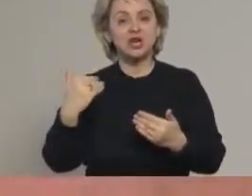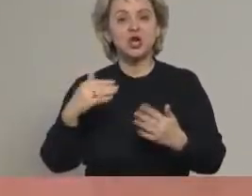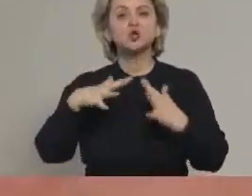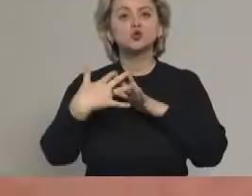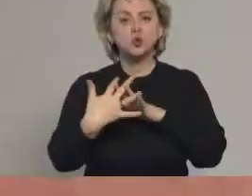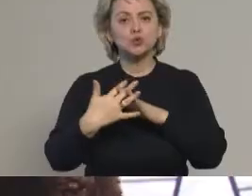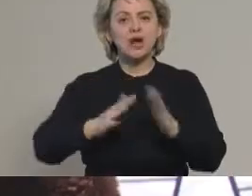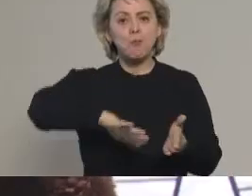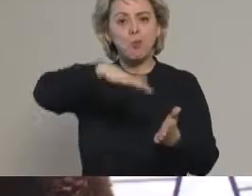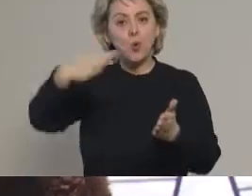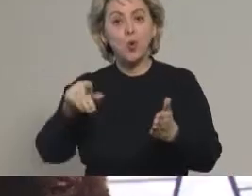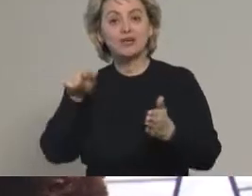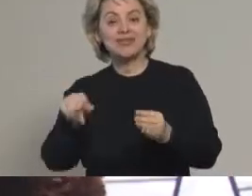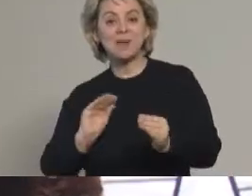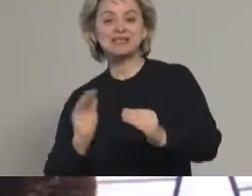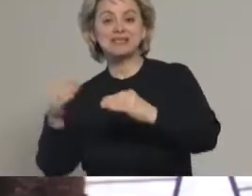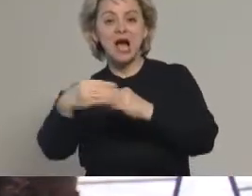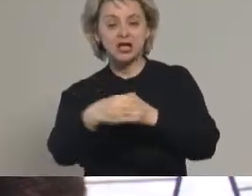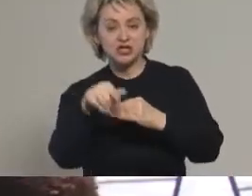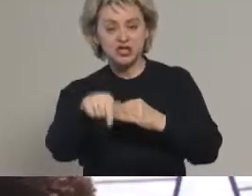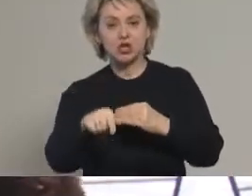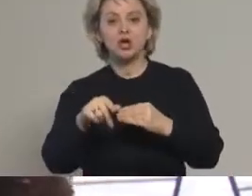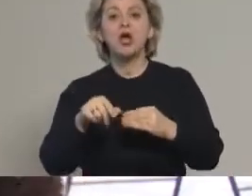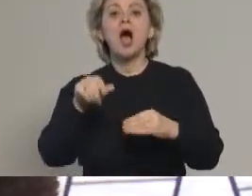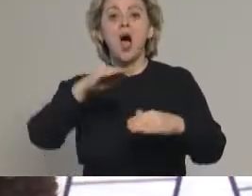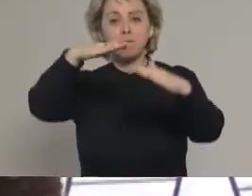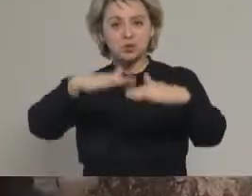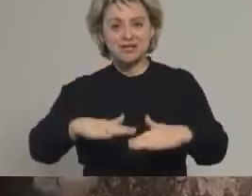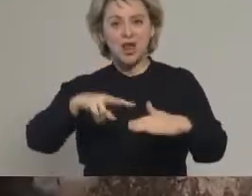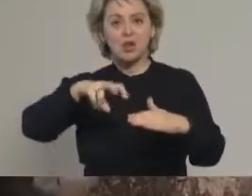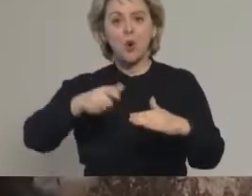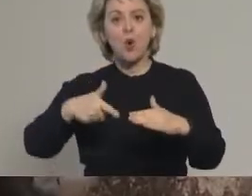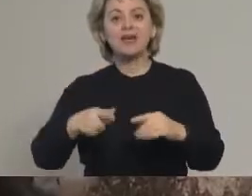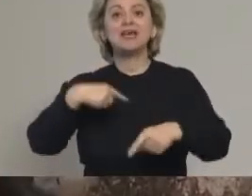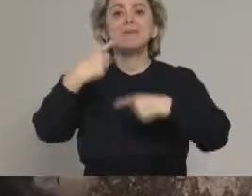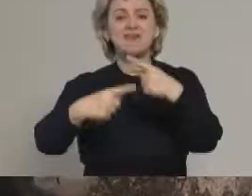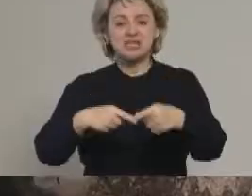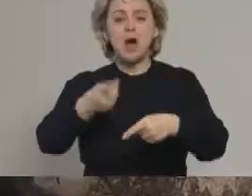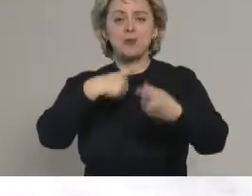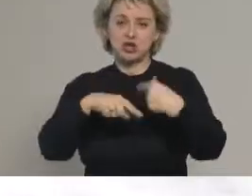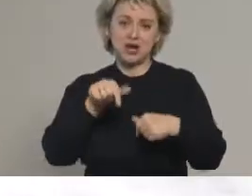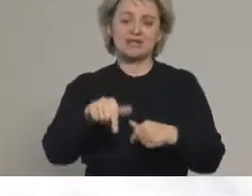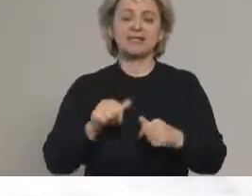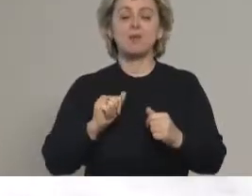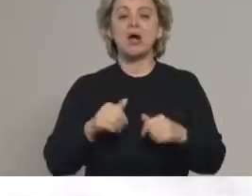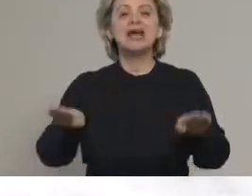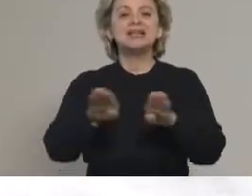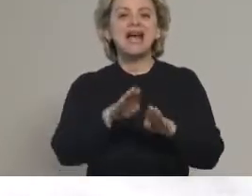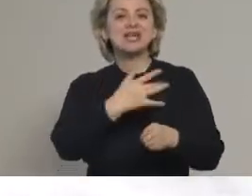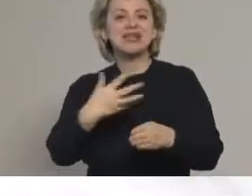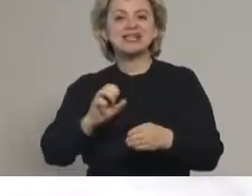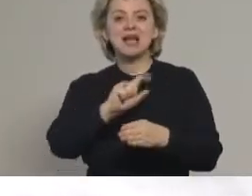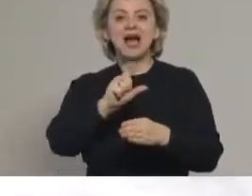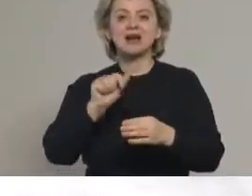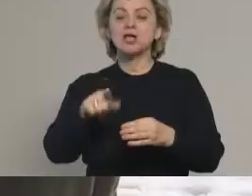хутора на бугор. И там они заходили за курган и опускались в лог, и по лугу возвращались назад. И так несколько